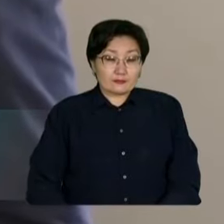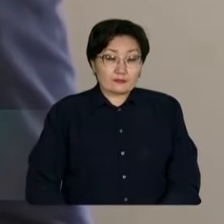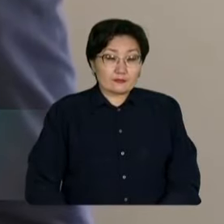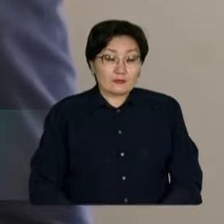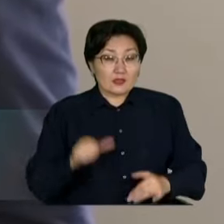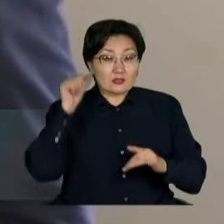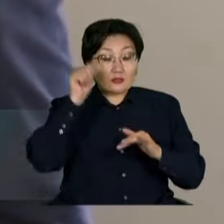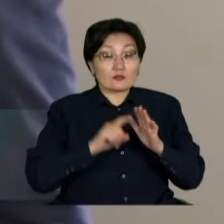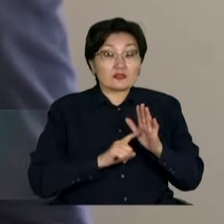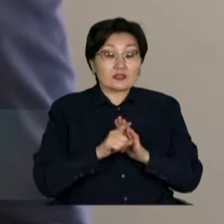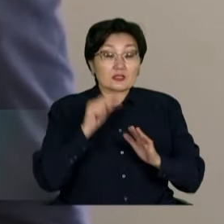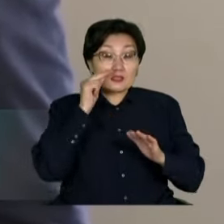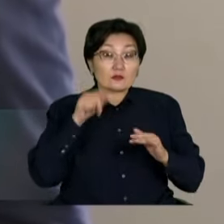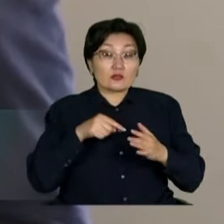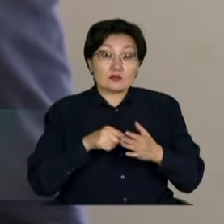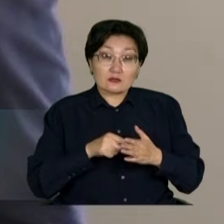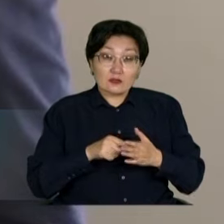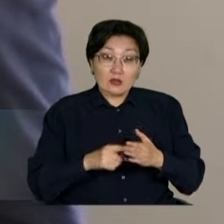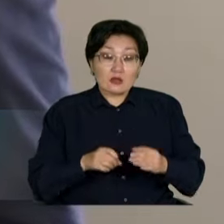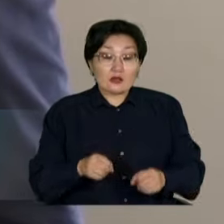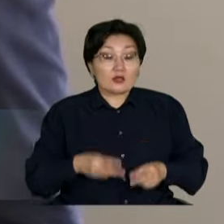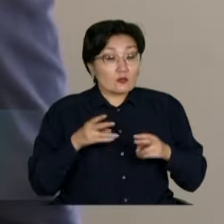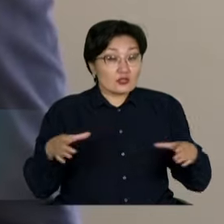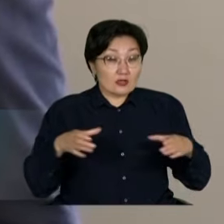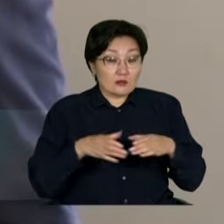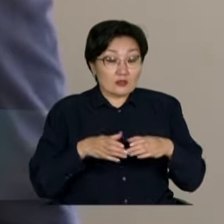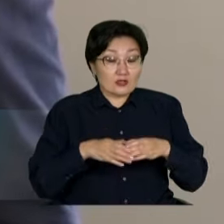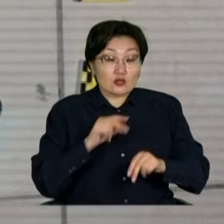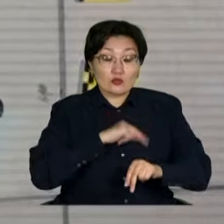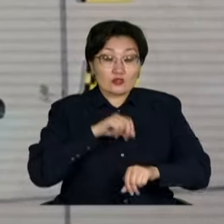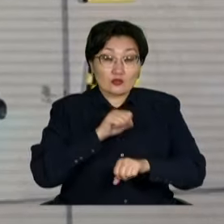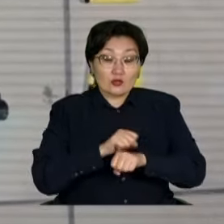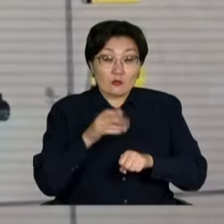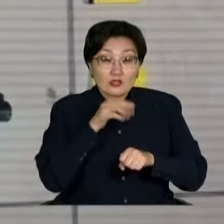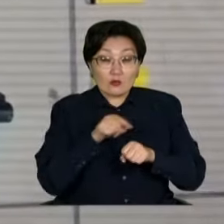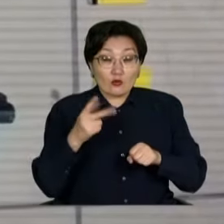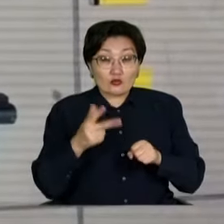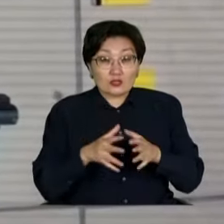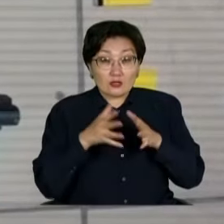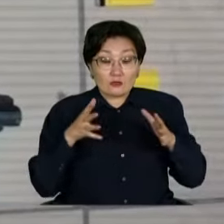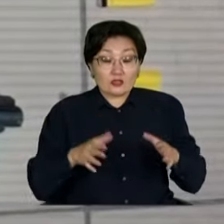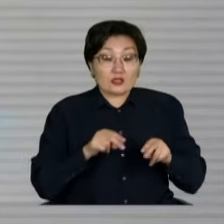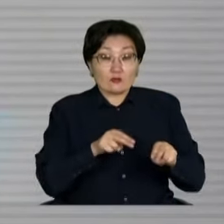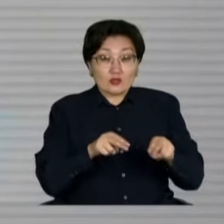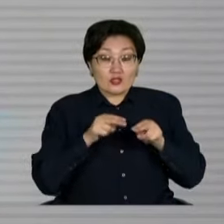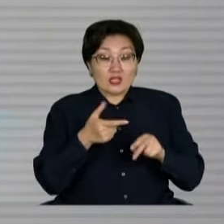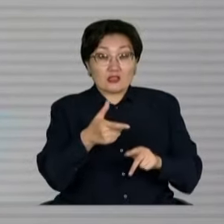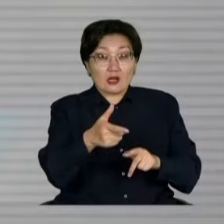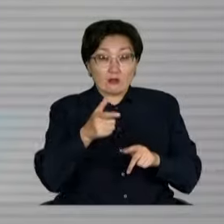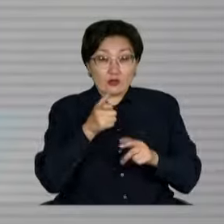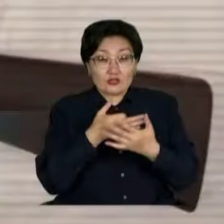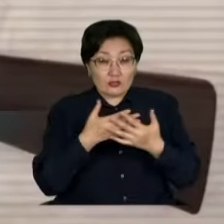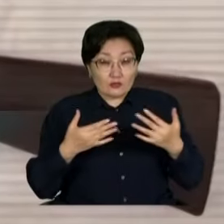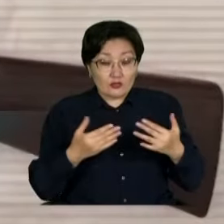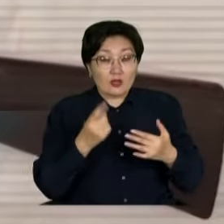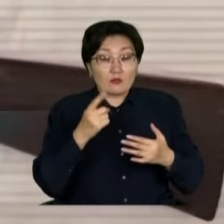Жыл басынан бері Шымкент қаласында қылмыстық топтардың жолын кесу барысында 30-дан астам атыс және травматикалық қару, оның